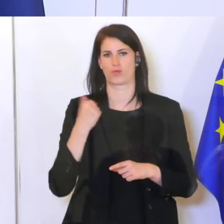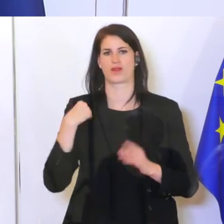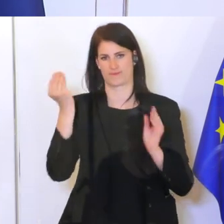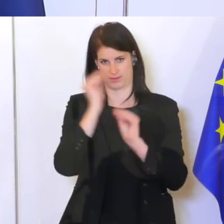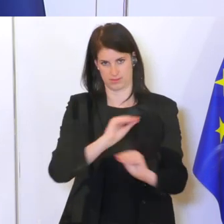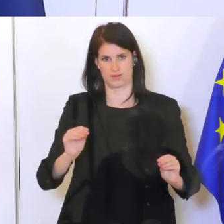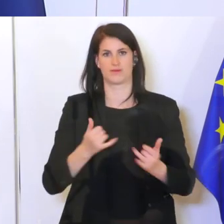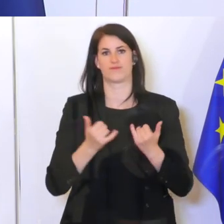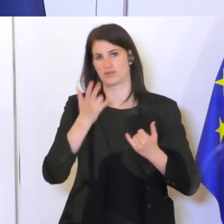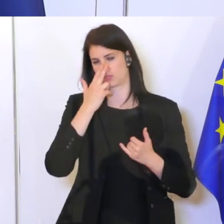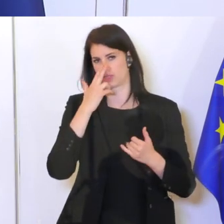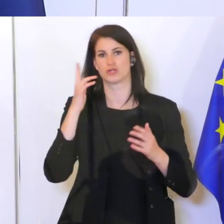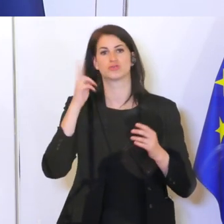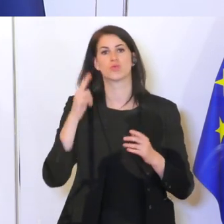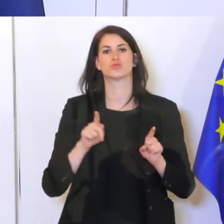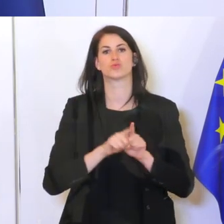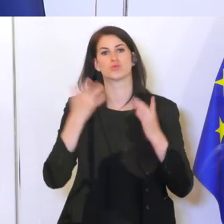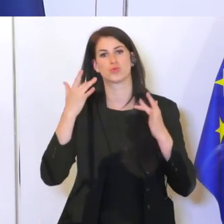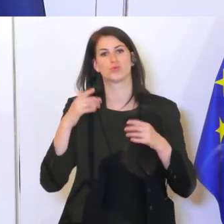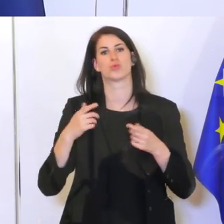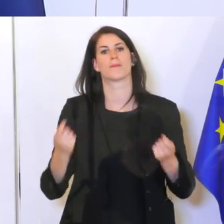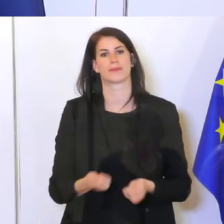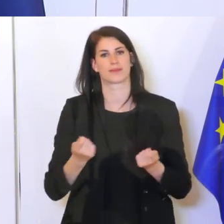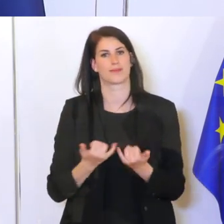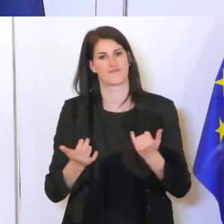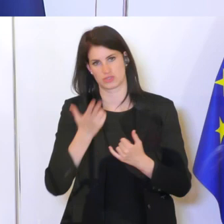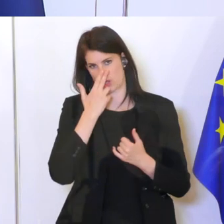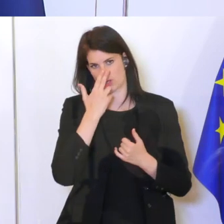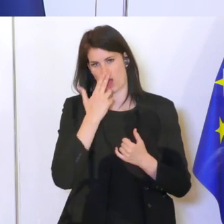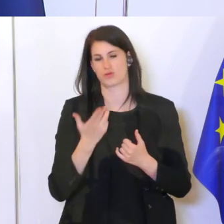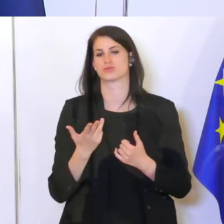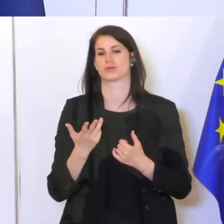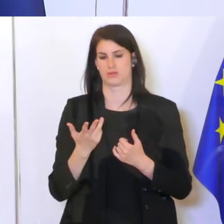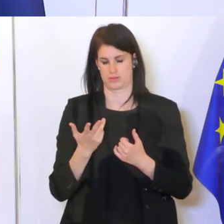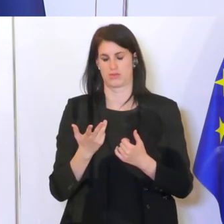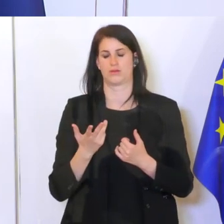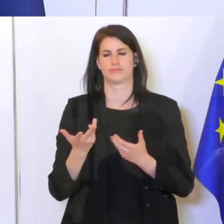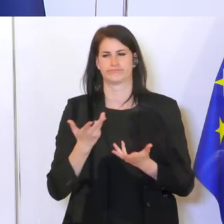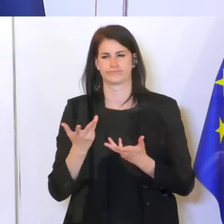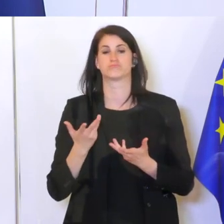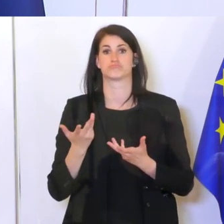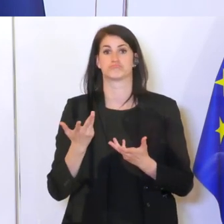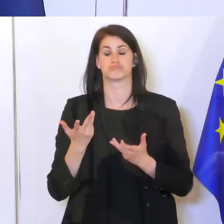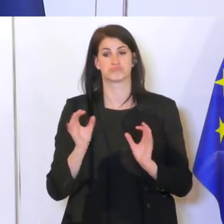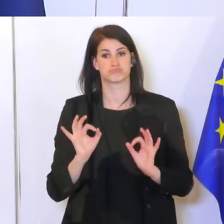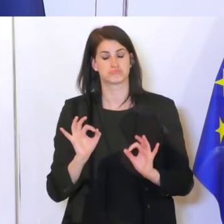ankündigen, wie die Öffnung im Kunst- und Kulturbetrieb wieder möglich sein wird. Und dabei ist uns eigentlich mehr gelungen,